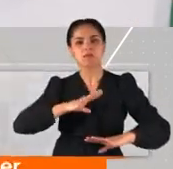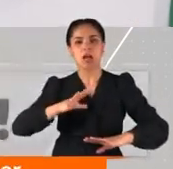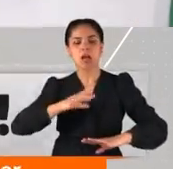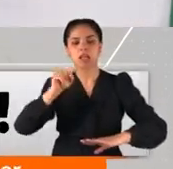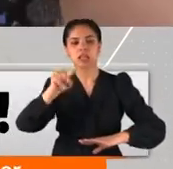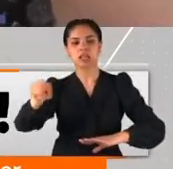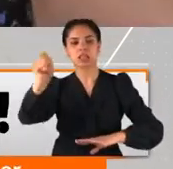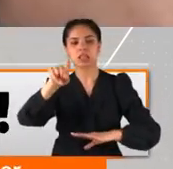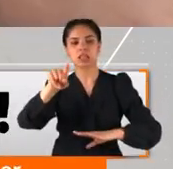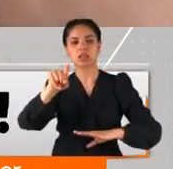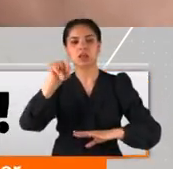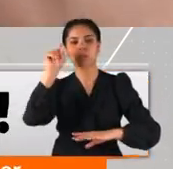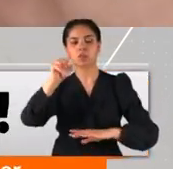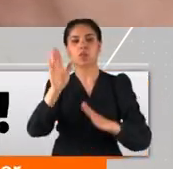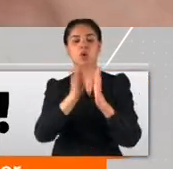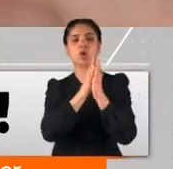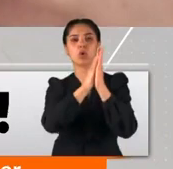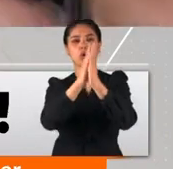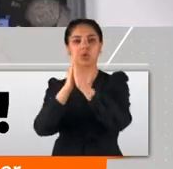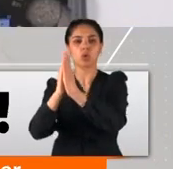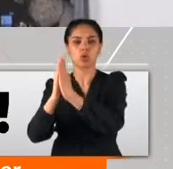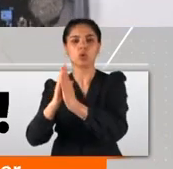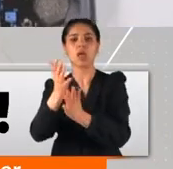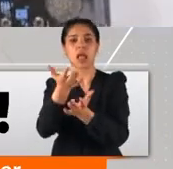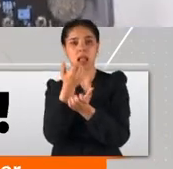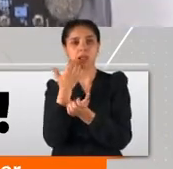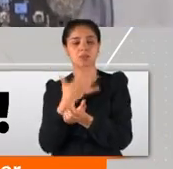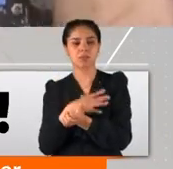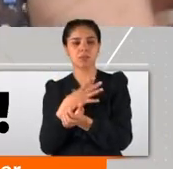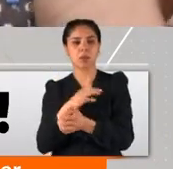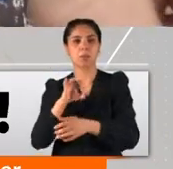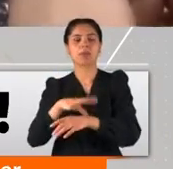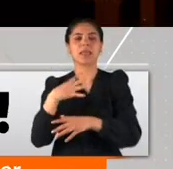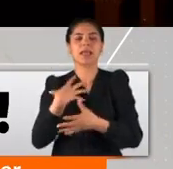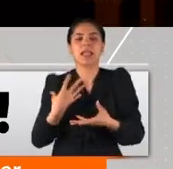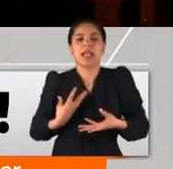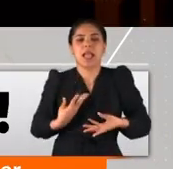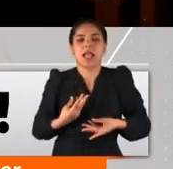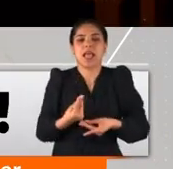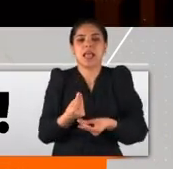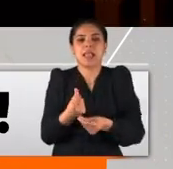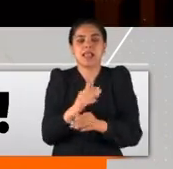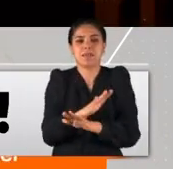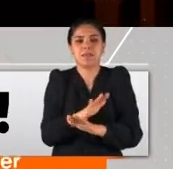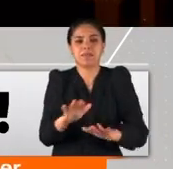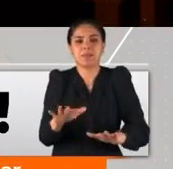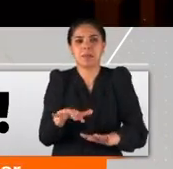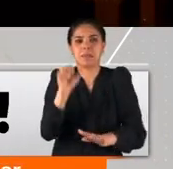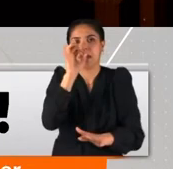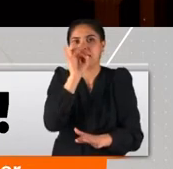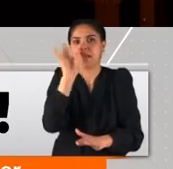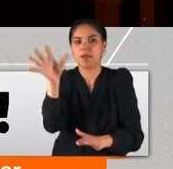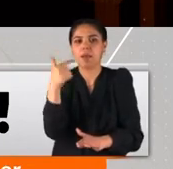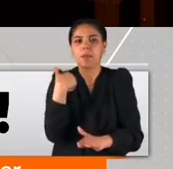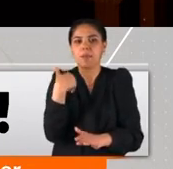bizim evrensel kütüphane dediğimiz data bankalarını almaya kalkarsanız hemen kendi kendini yok ediyor, siliyor ve merkeze işaret gönderiyor.